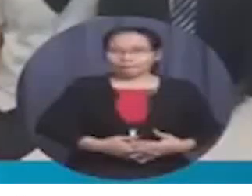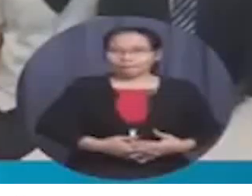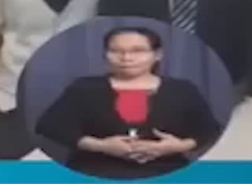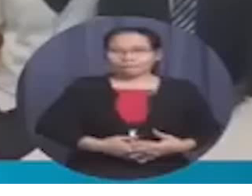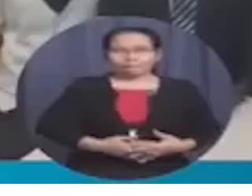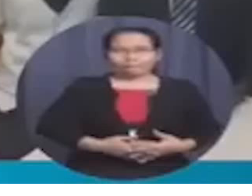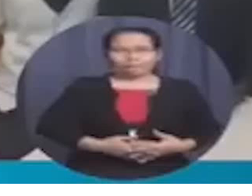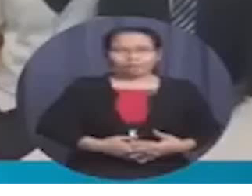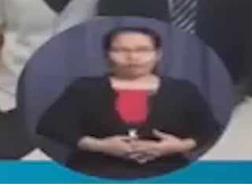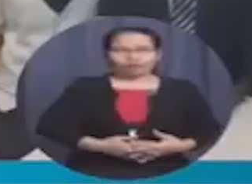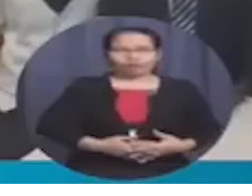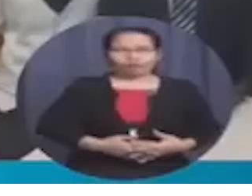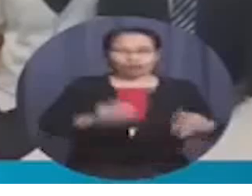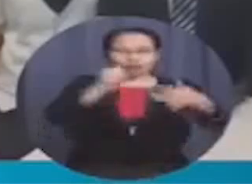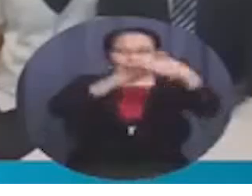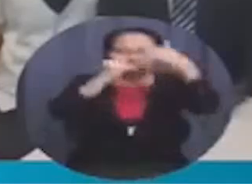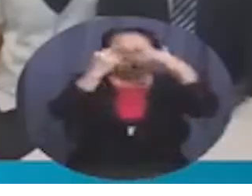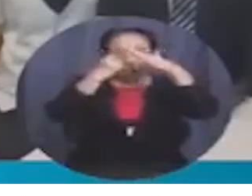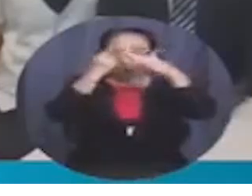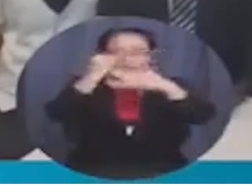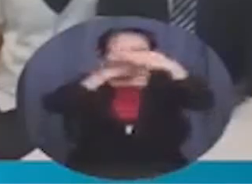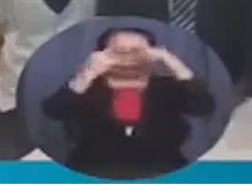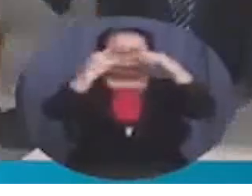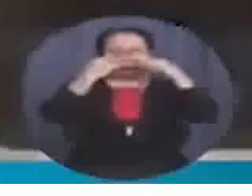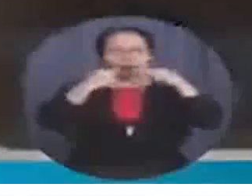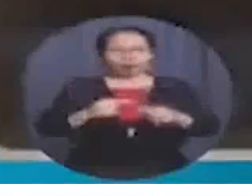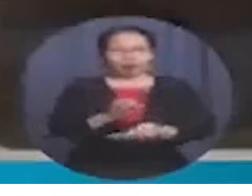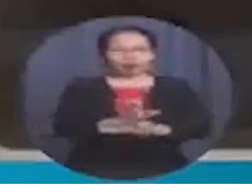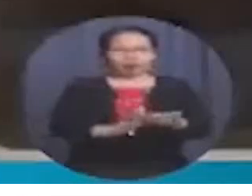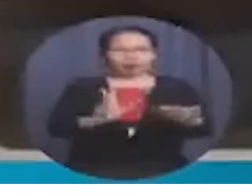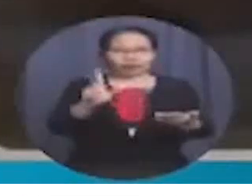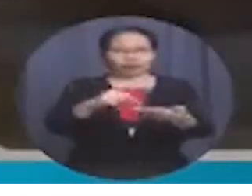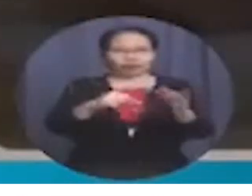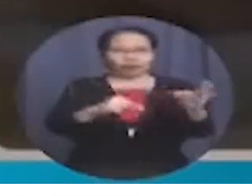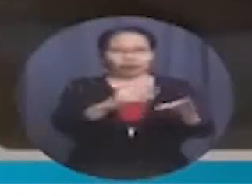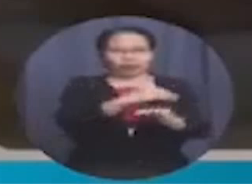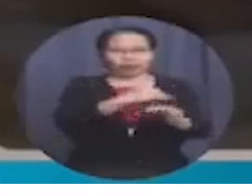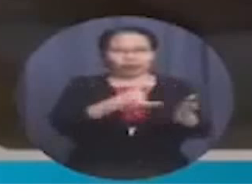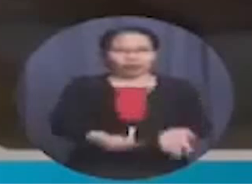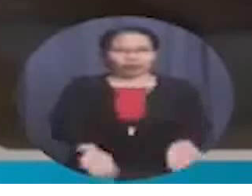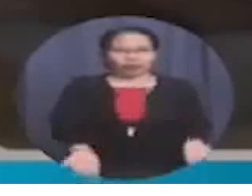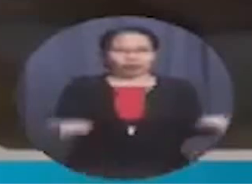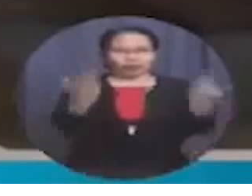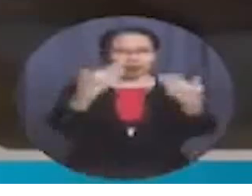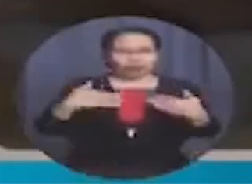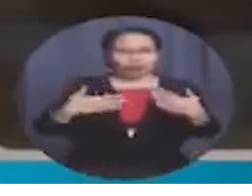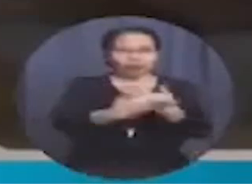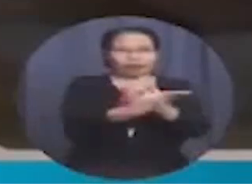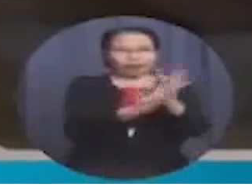Verse 9 ng Jeremias. Kaya sa kanyang kahiyahiyang kahalayan